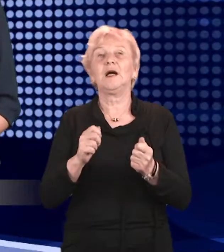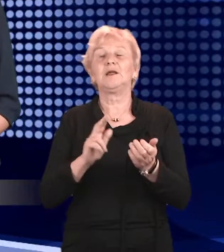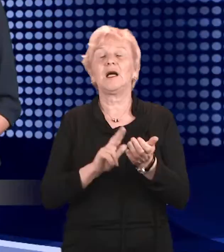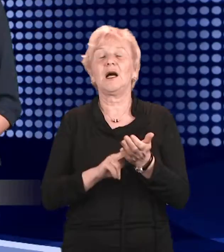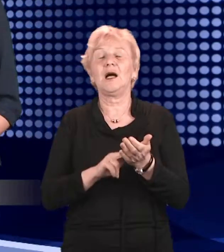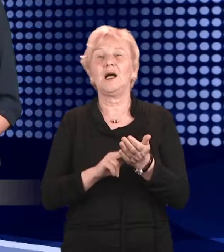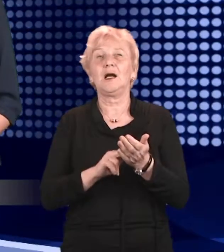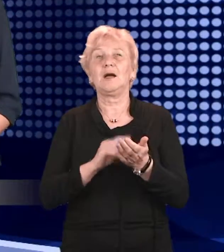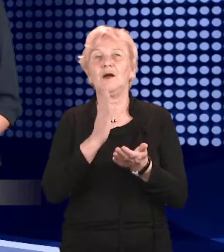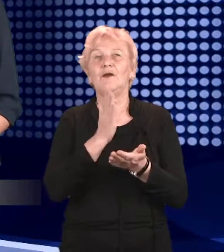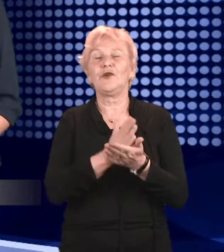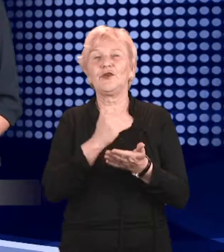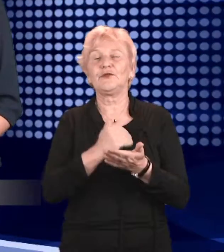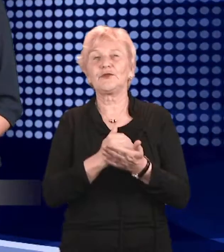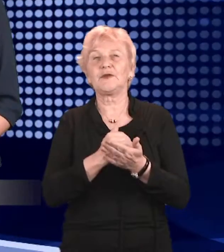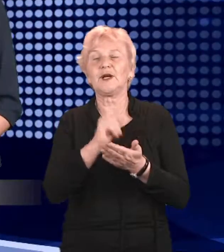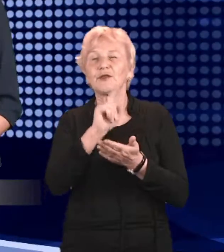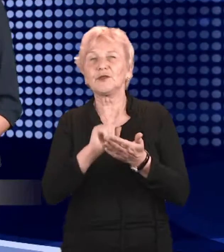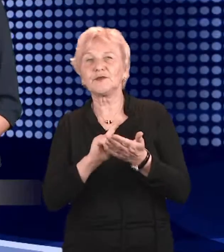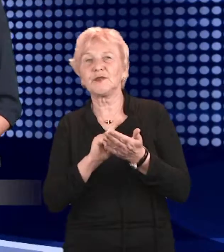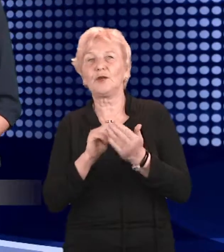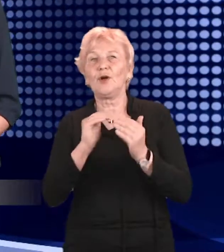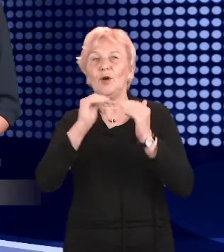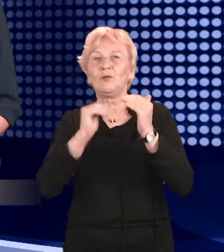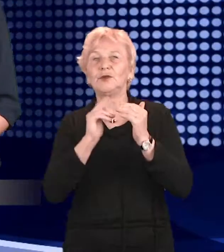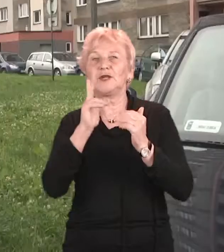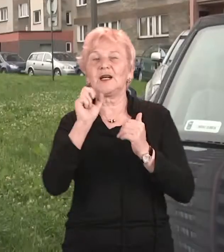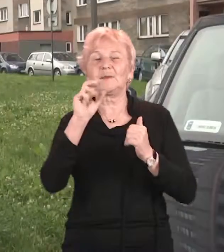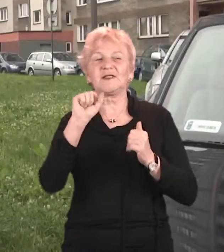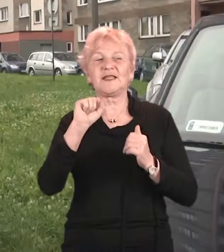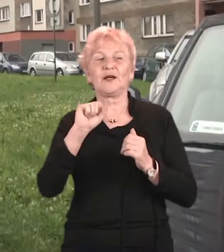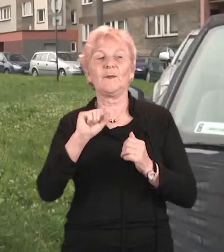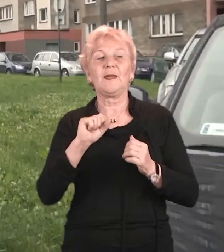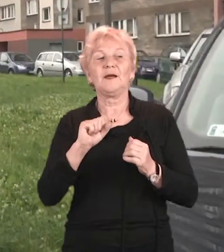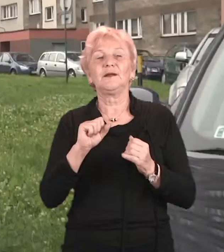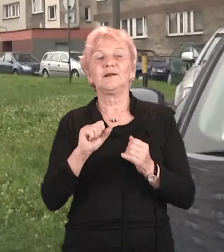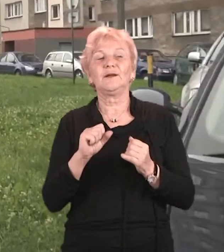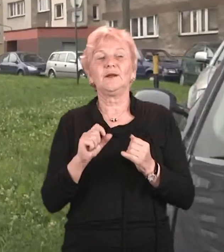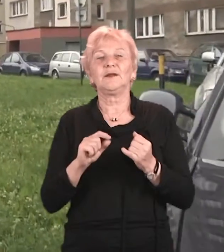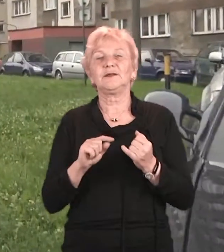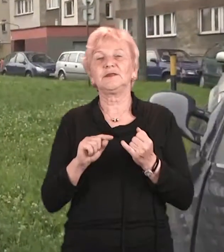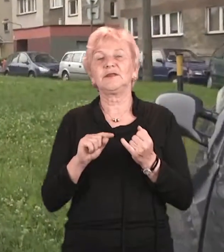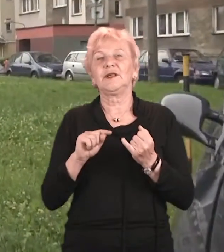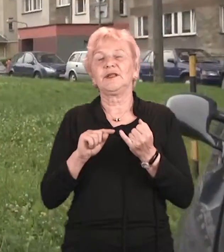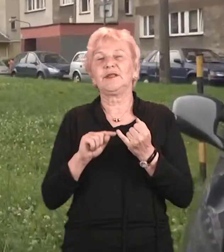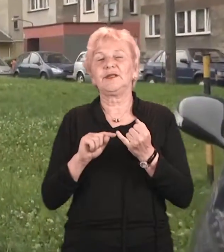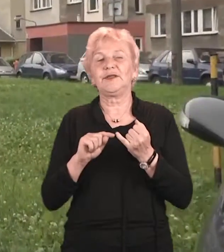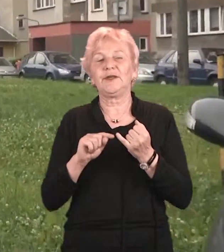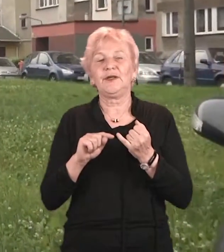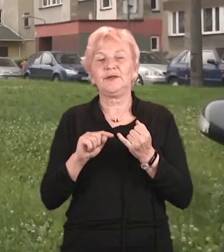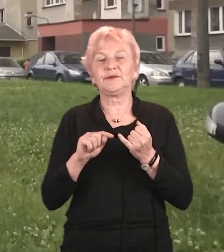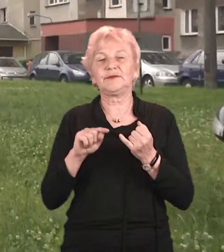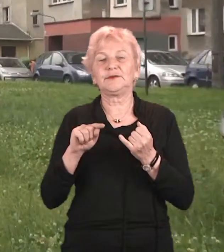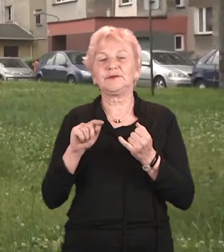handlującą narkotykami. Podejrzanych zatrzymano. Szczegóły już teraz. Ulica Katowicka w Raciborzu. To tutaj w